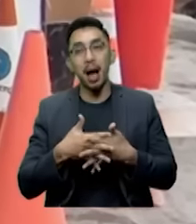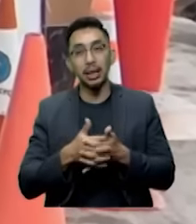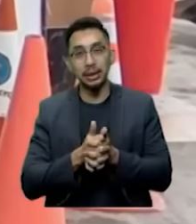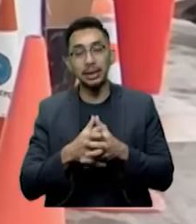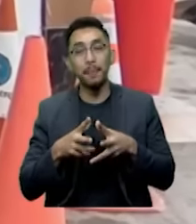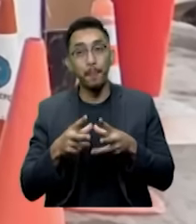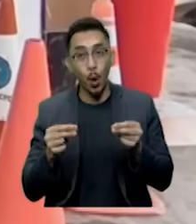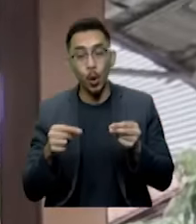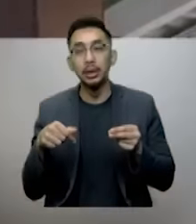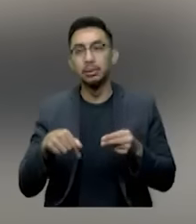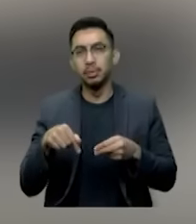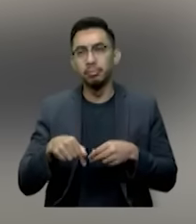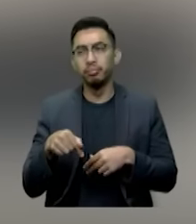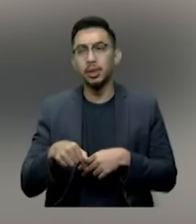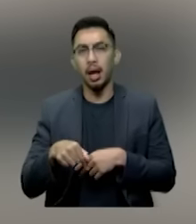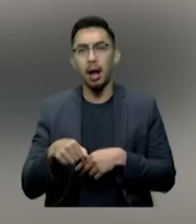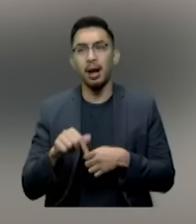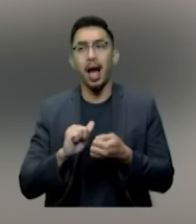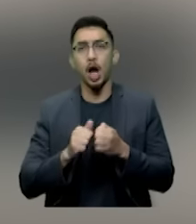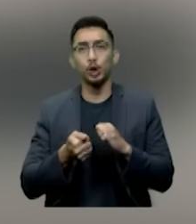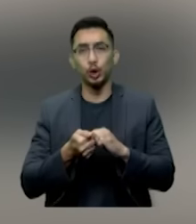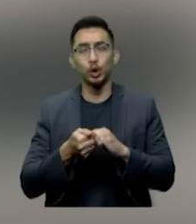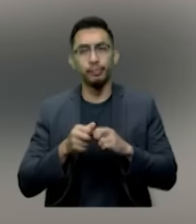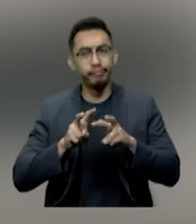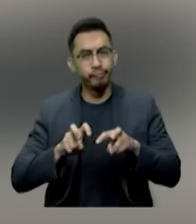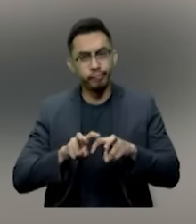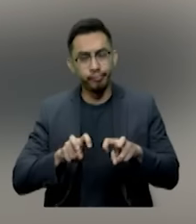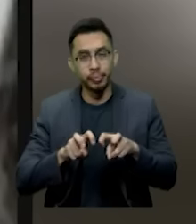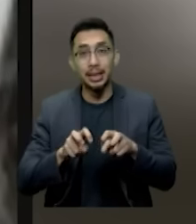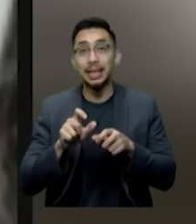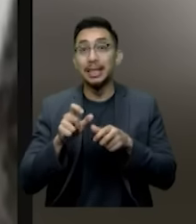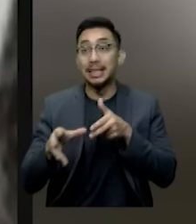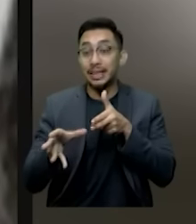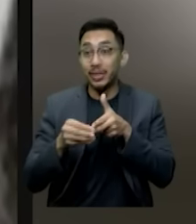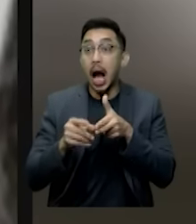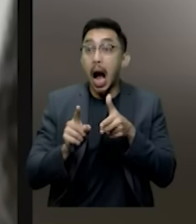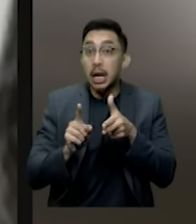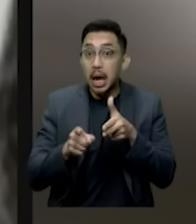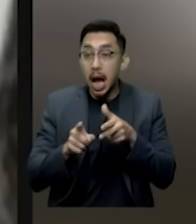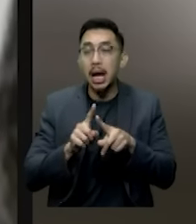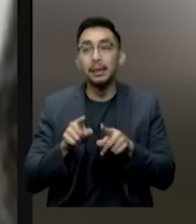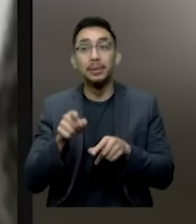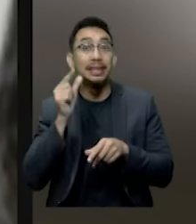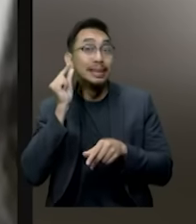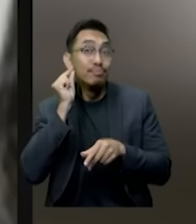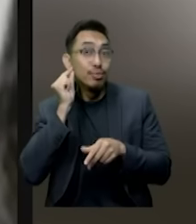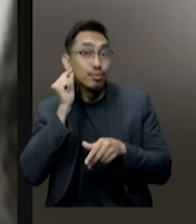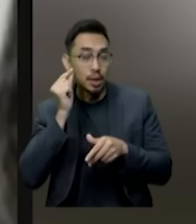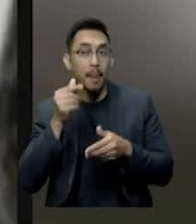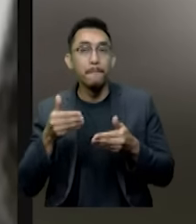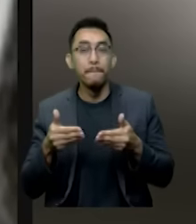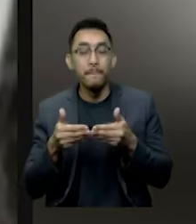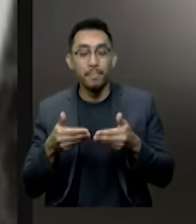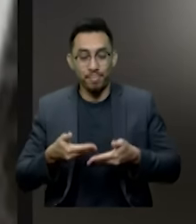teka-teki. Meski ada CCTV di musala, identitas ibu bayi belum ditemukan. Sementara sang bayi